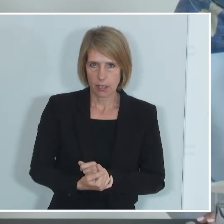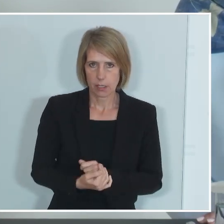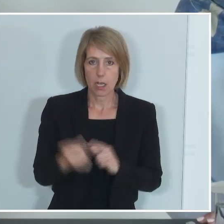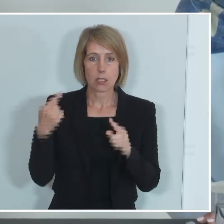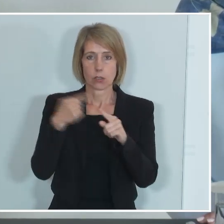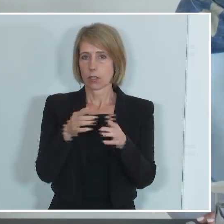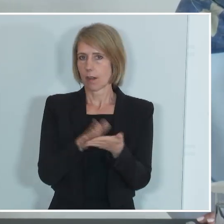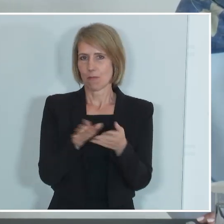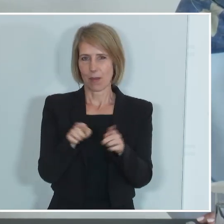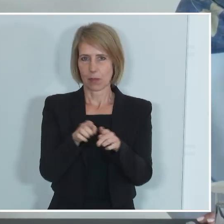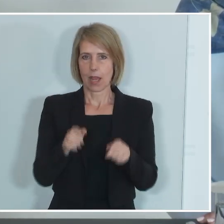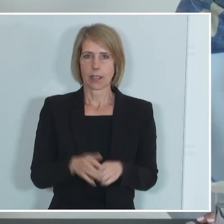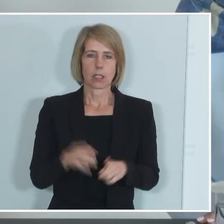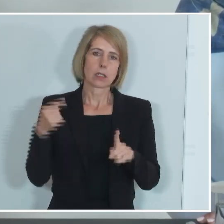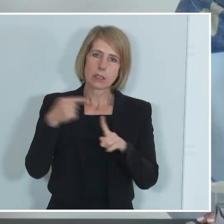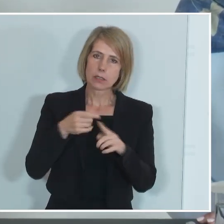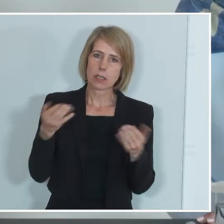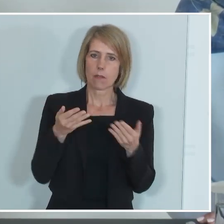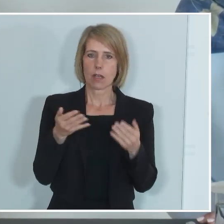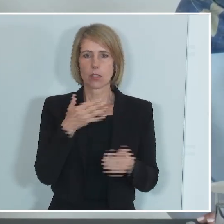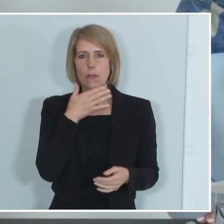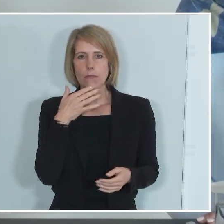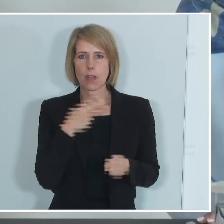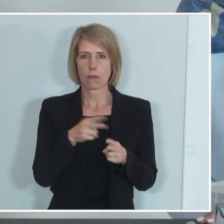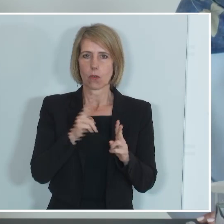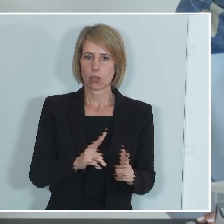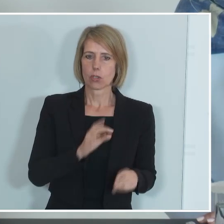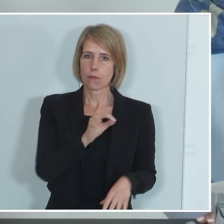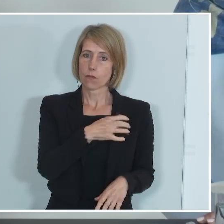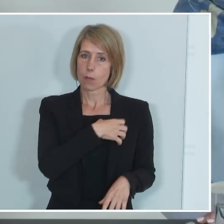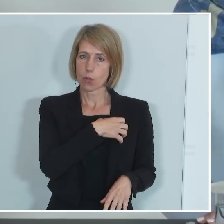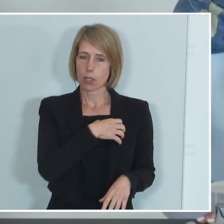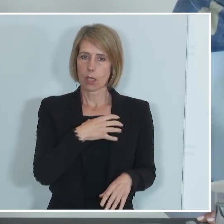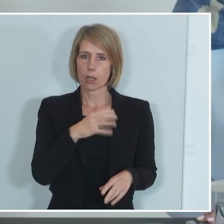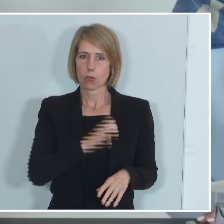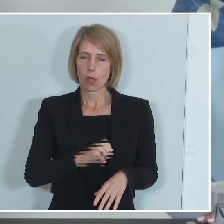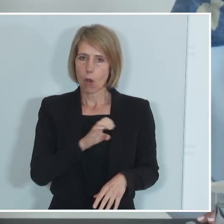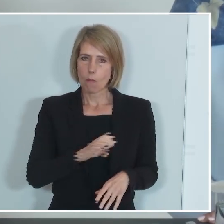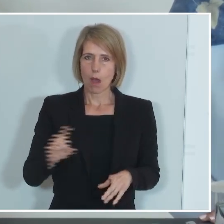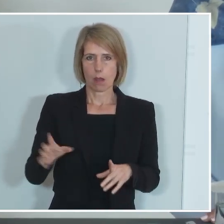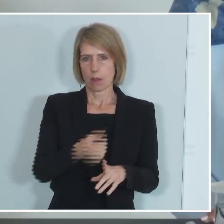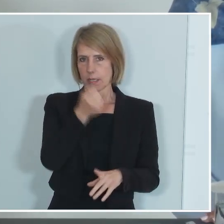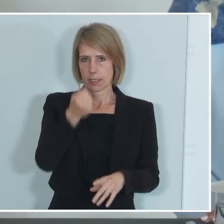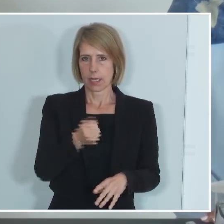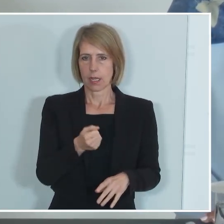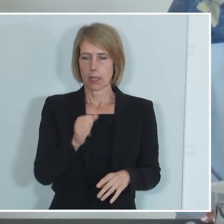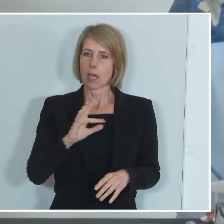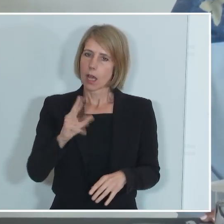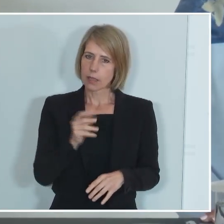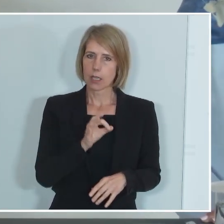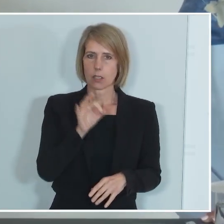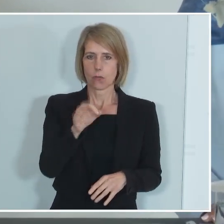unverändert. Das Ziel, möglichst viel Wohlstand für die Bürgerinnen und Bürger in Europa zu erzielen, attraktiv zu sein